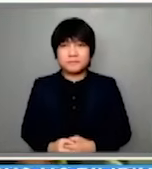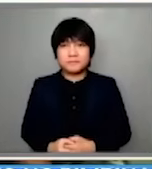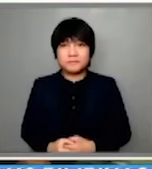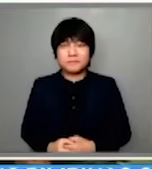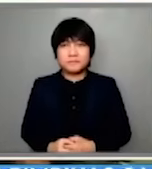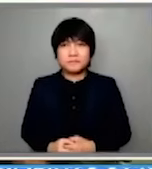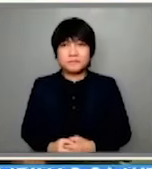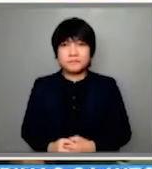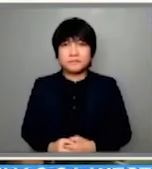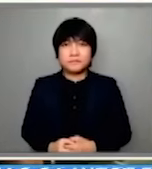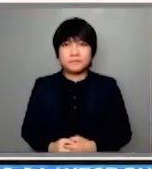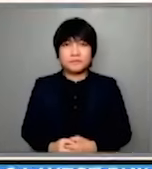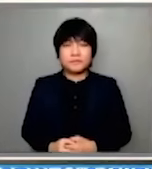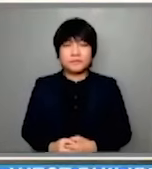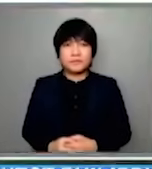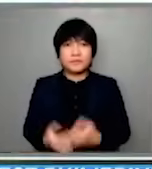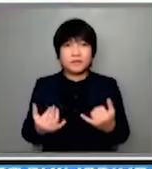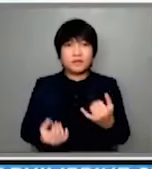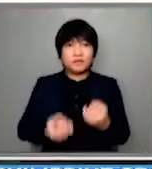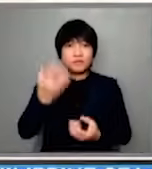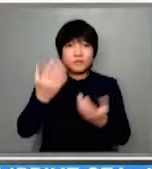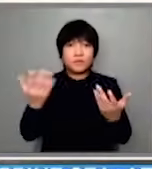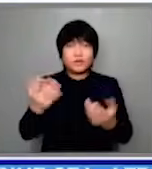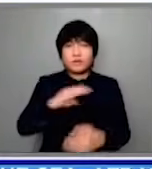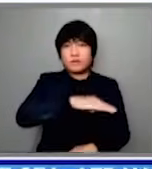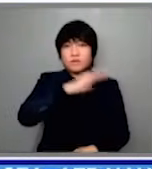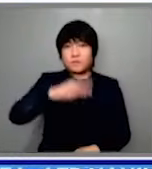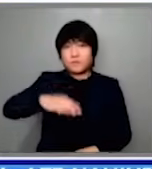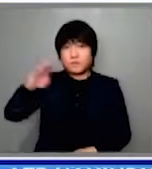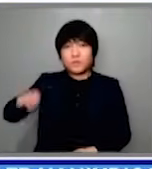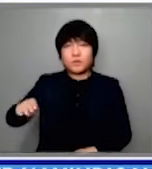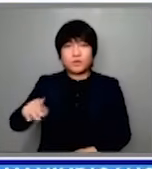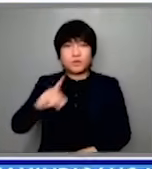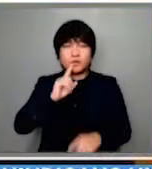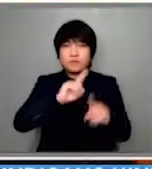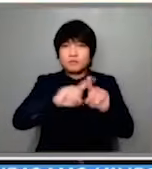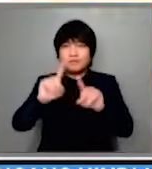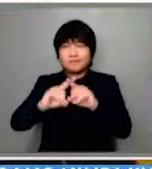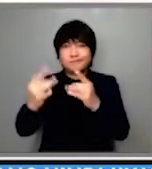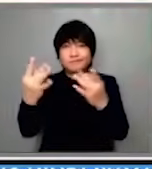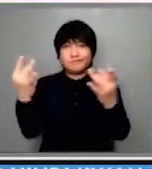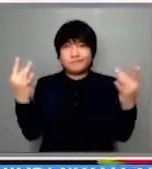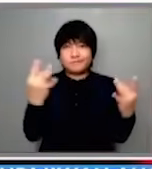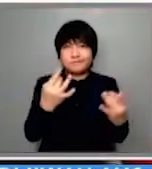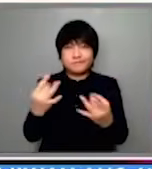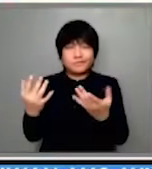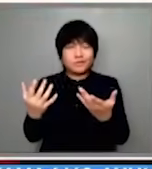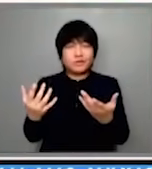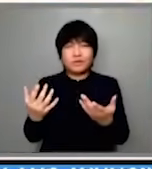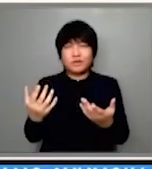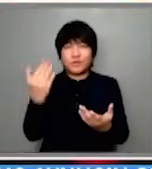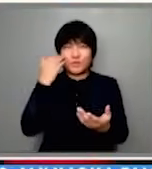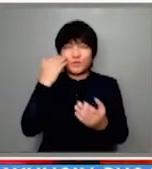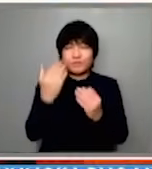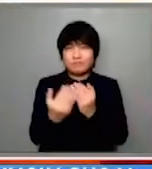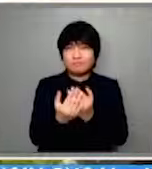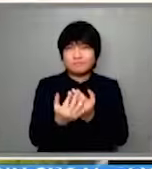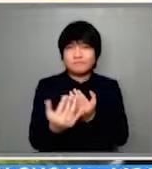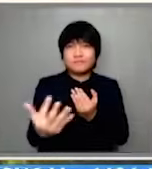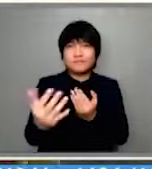Christmas feels sa Carmen Bohol. Punong-puno na mga pamaskong dekorasyon ng kanilang plaza. Tapos dyan ang tinaguriang Glowing Tulips